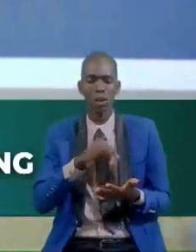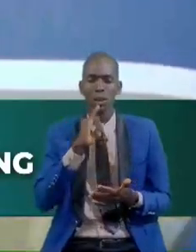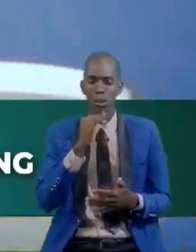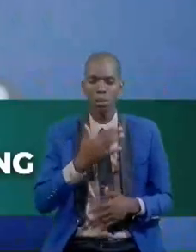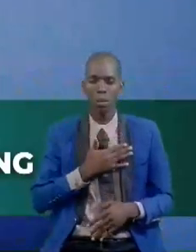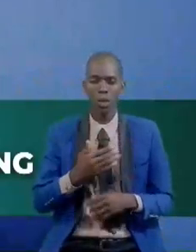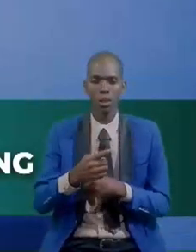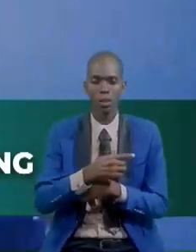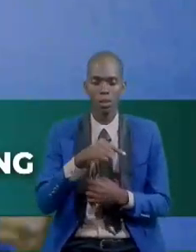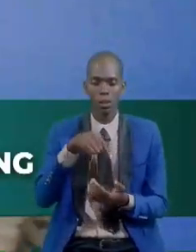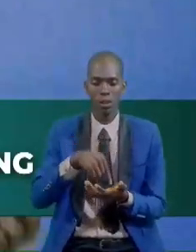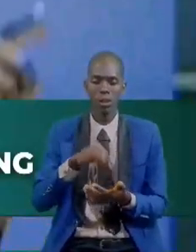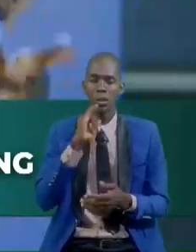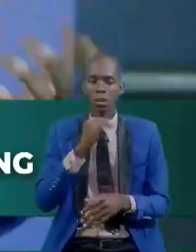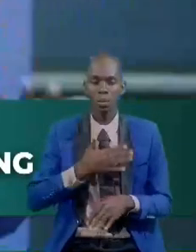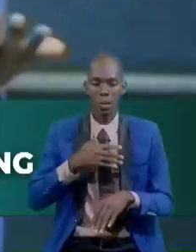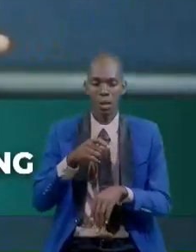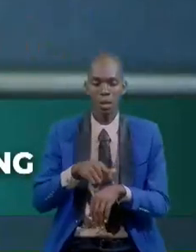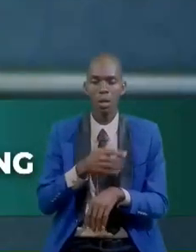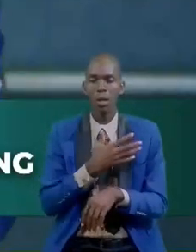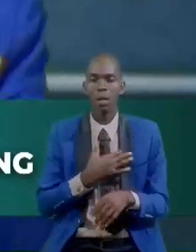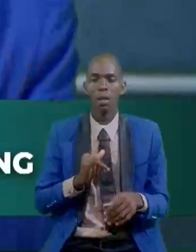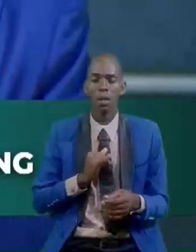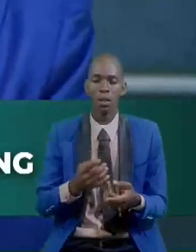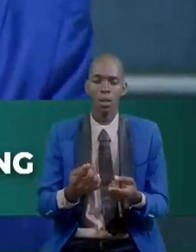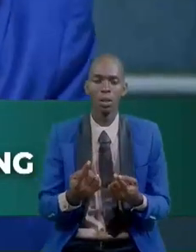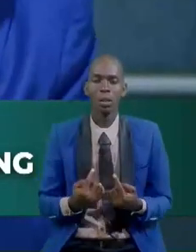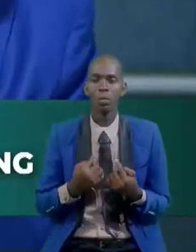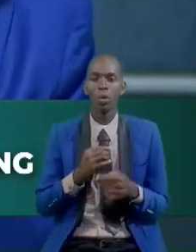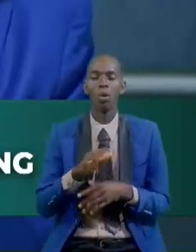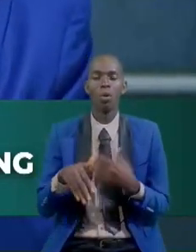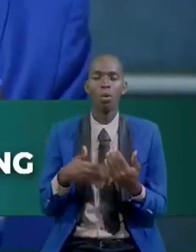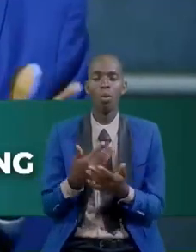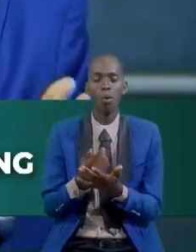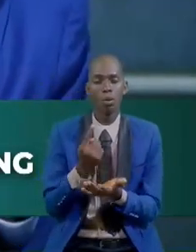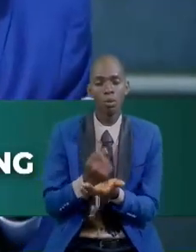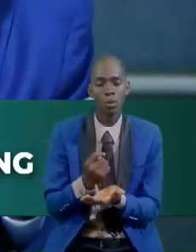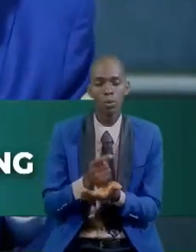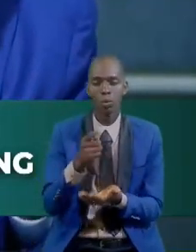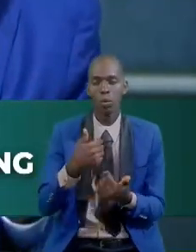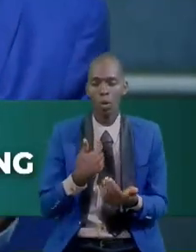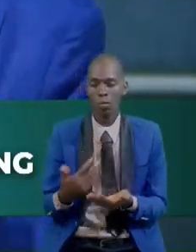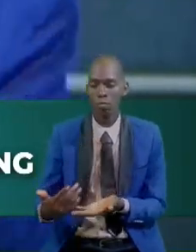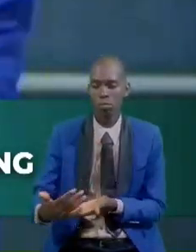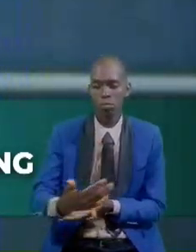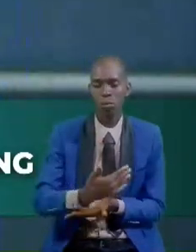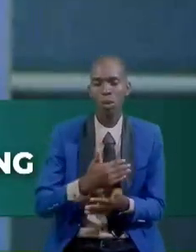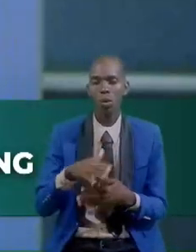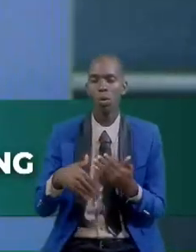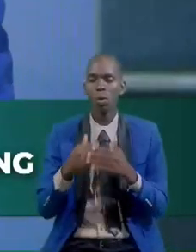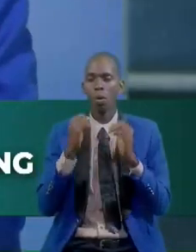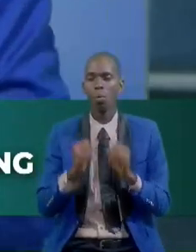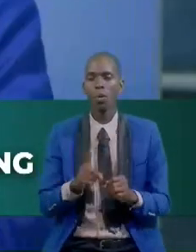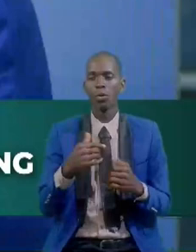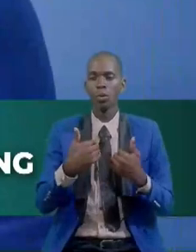jour, voici mon heure. Et je viens, je sors. Tous les trésors que tu rassembles, toute la puissance